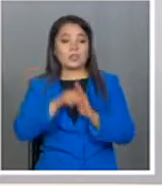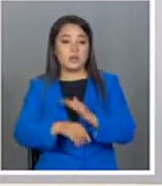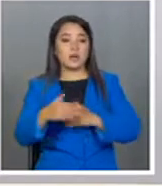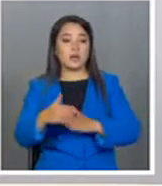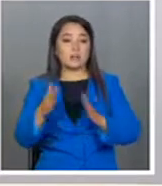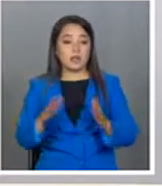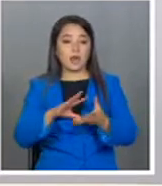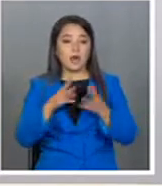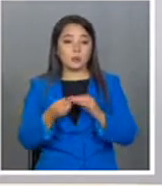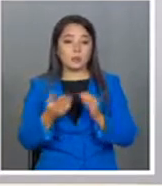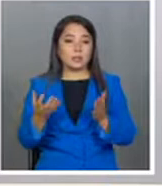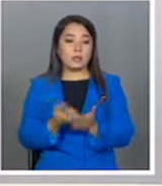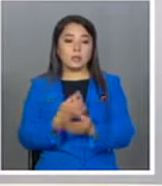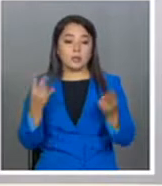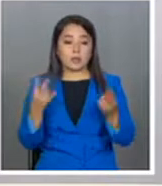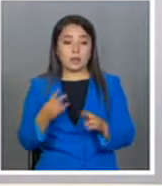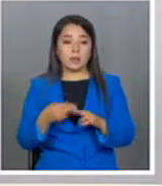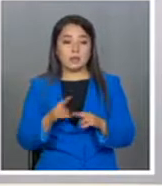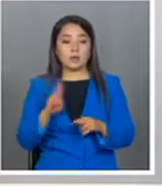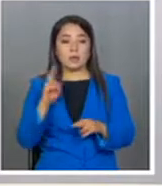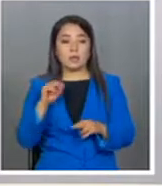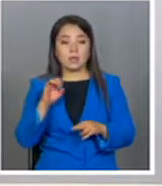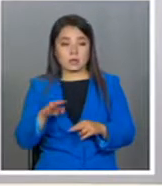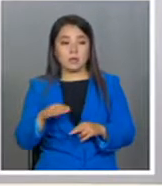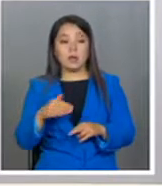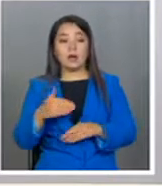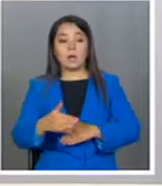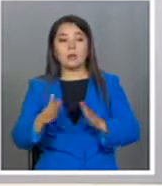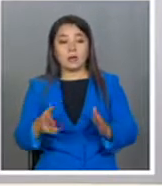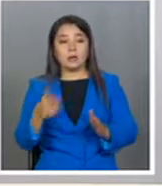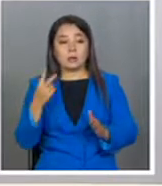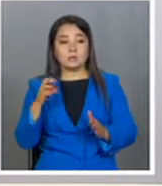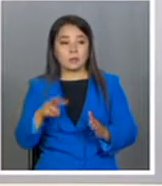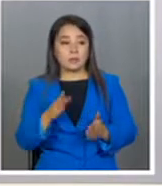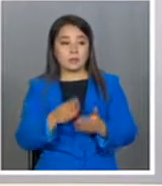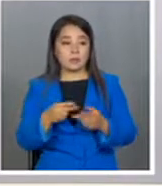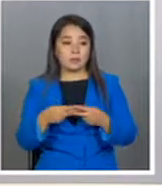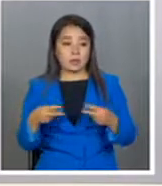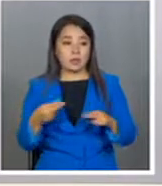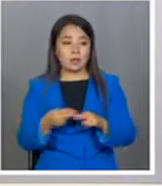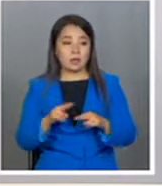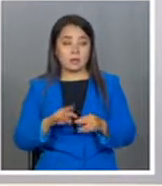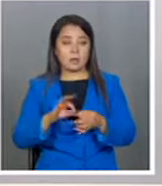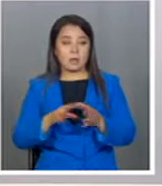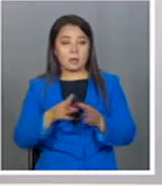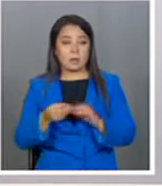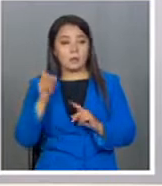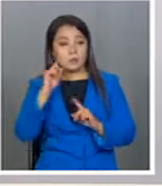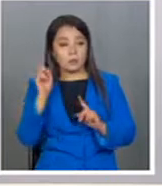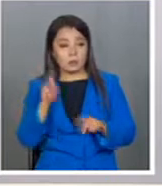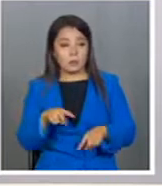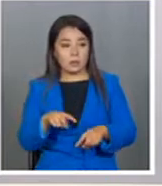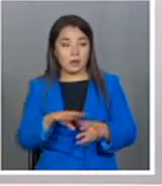квадраттың ауданын табуымыз керек. Ал квадраттың қабырғасы 2 сантиметрге тең. Яғни қабырғасы белгілі болғанда, біз оның